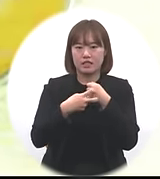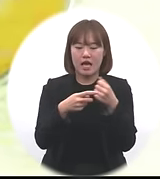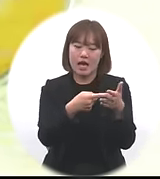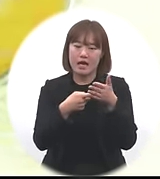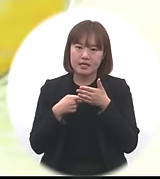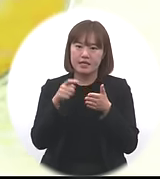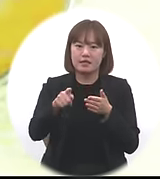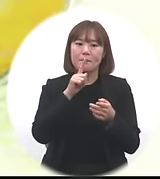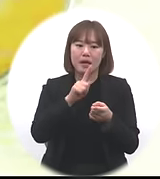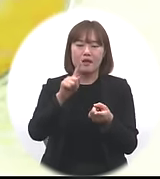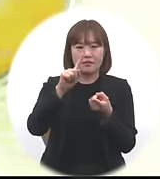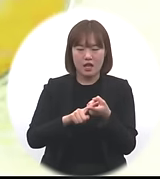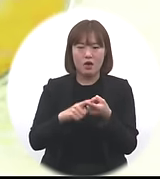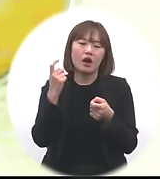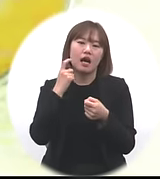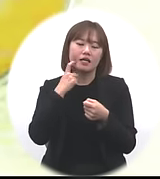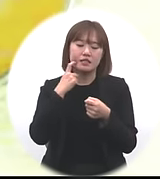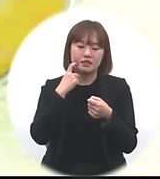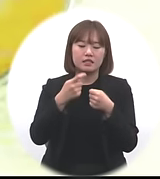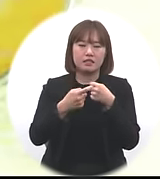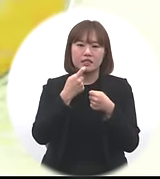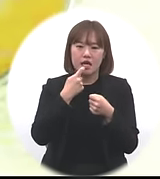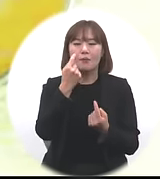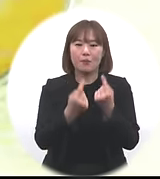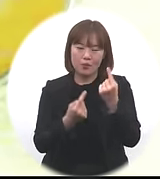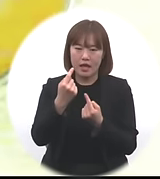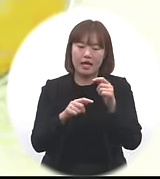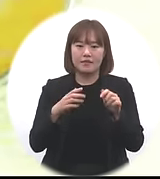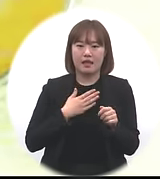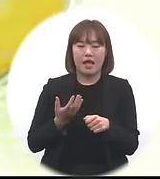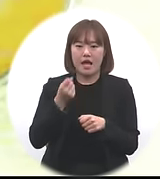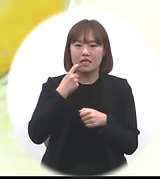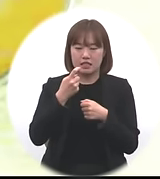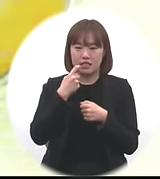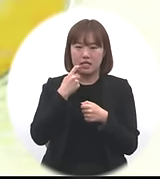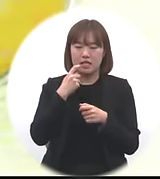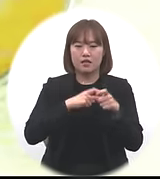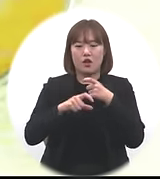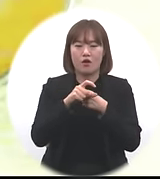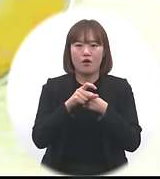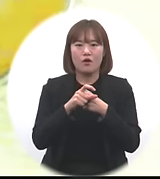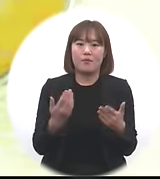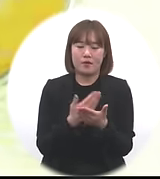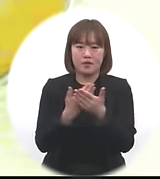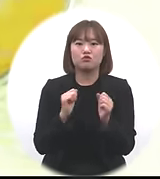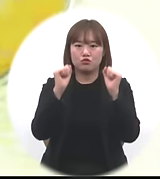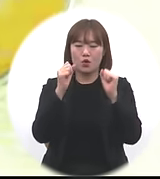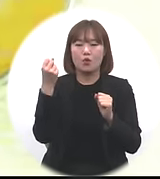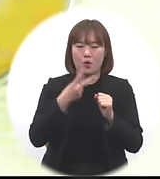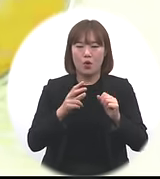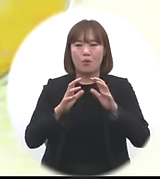적혀 있는 그대로 인공치아보다는 자연치아를 어떻게든 아껴서 좀 써보자고 치과의사들 대상으로도 계몽운동을 하고 또 일반